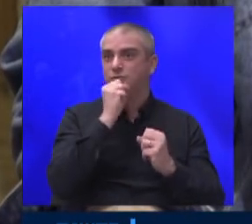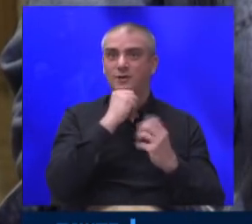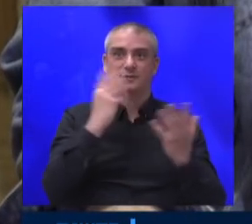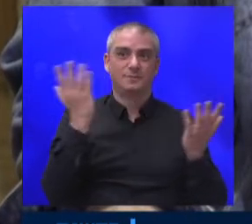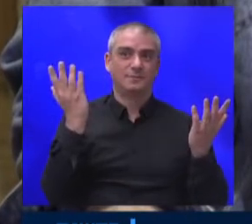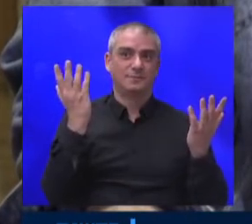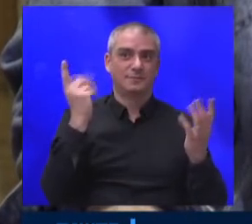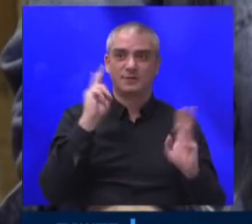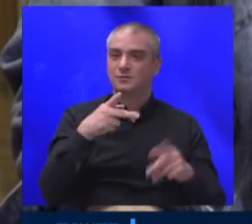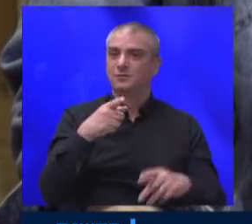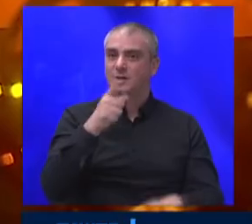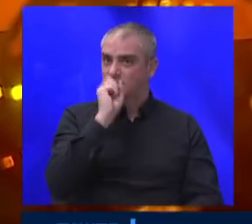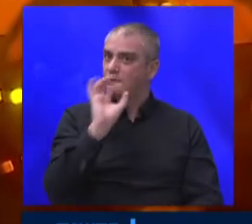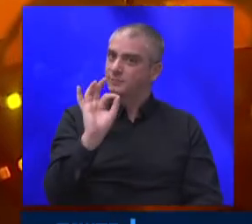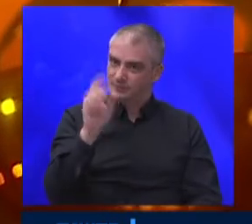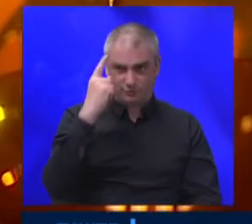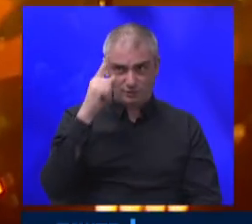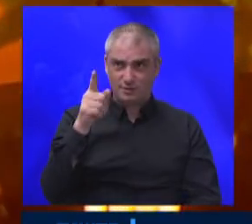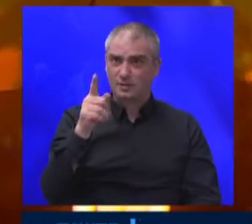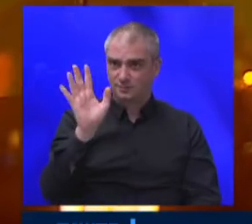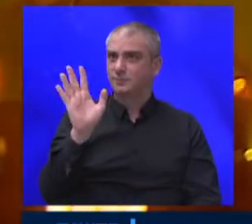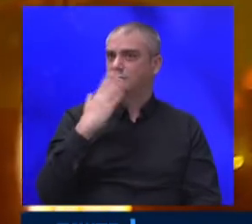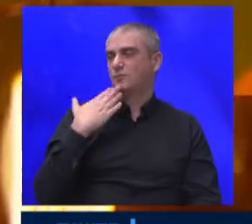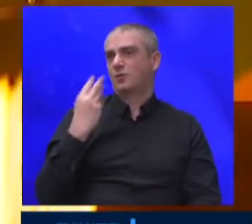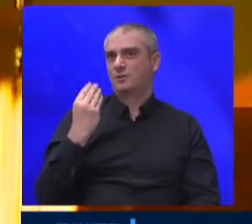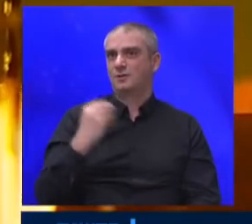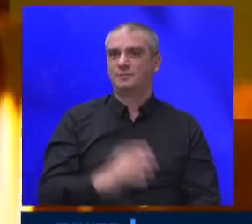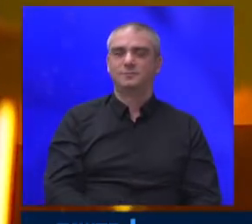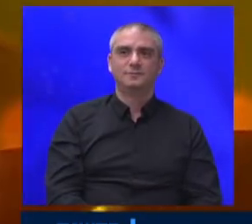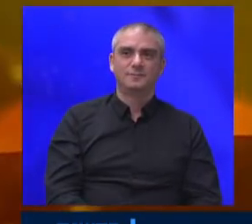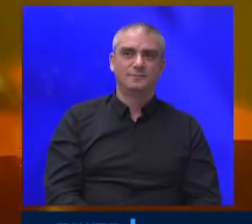שר בסדר, שתדע את זה. לא, אני גם, תודה. צלצולי